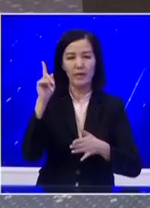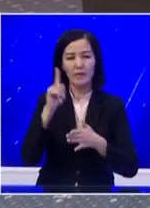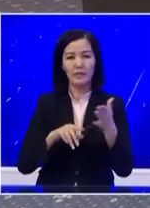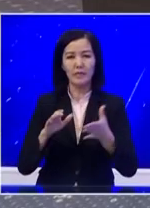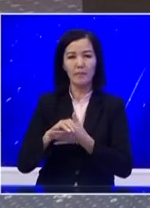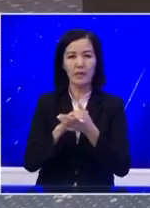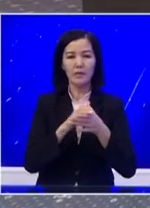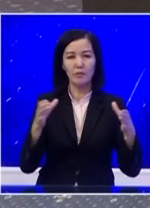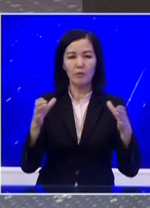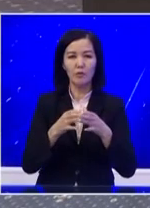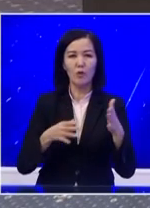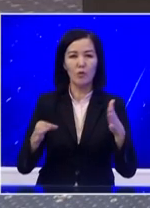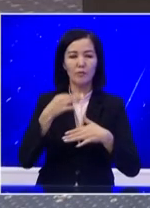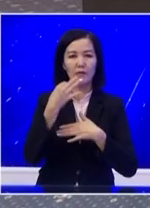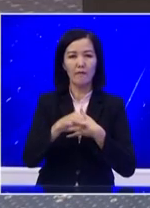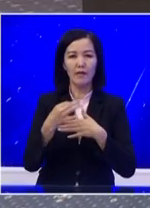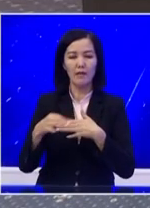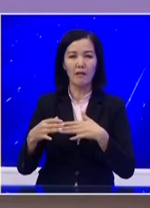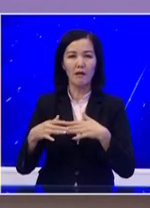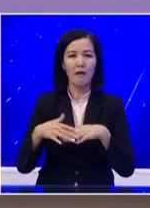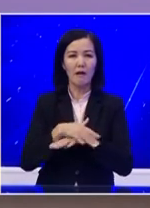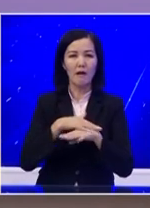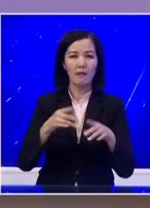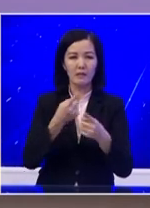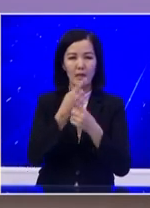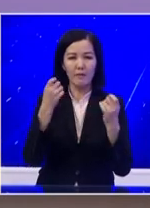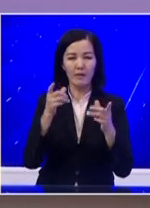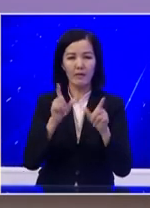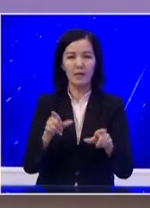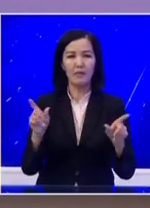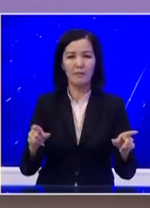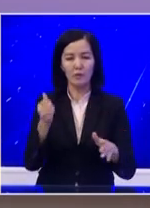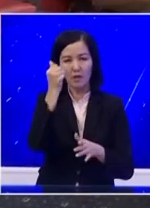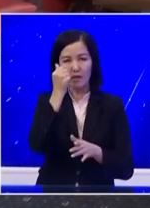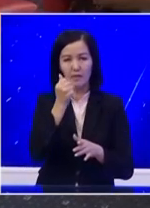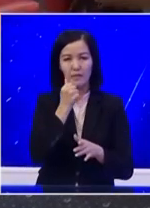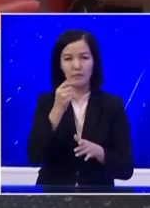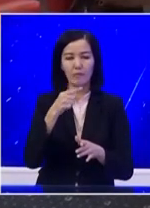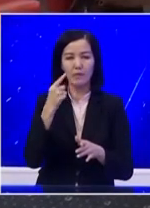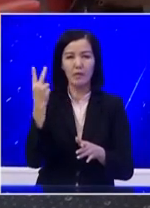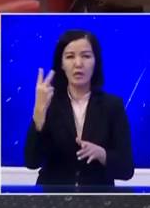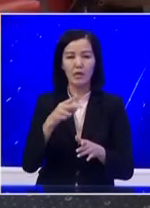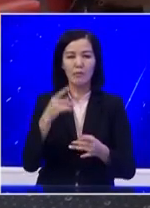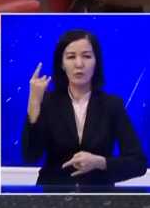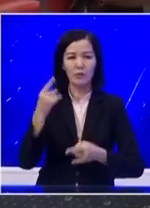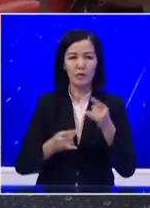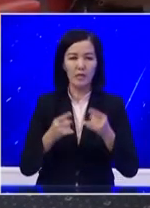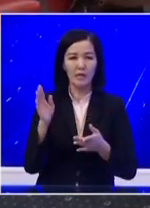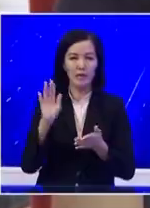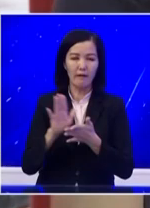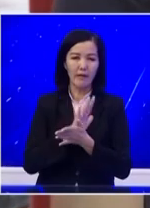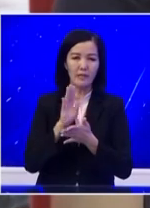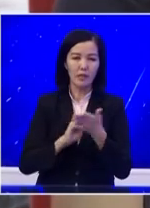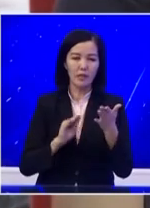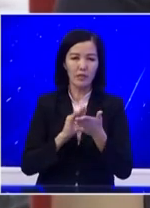кәсіподағы облыстық филиал өкілдері халықты ақпараттандырып жүрген азаматтарға алғысын білдірді. 20-ға жуық телеарна газет тілшілері